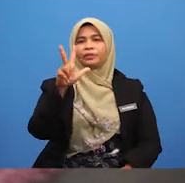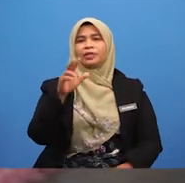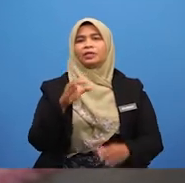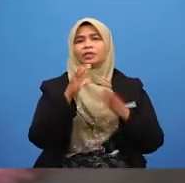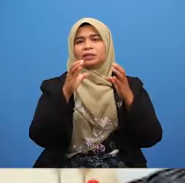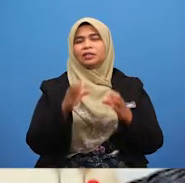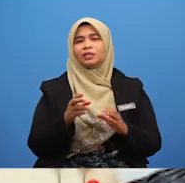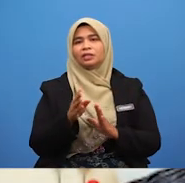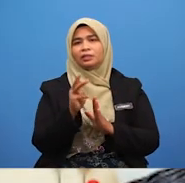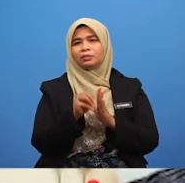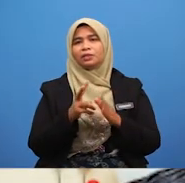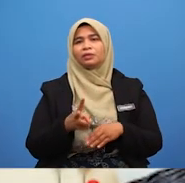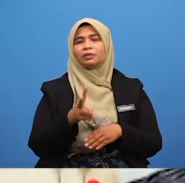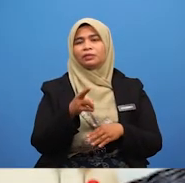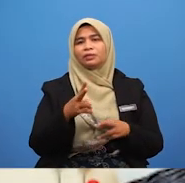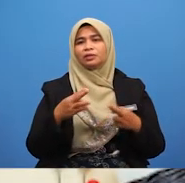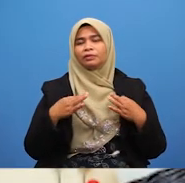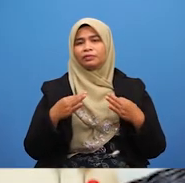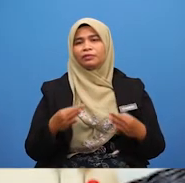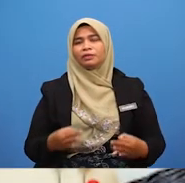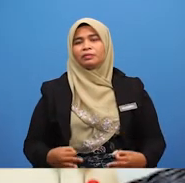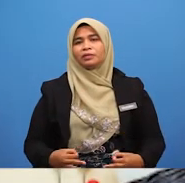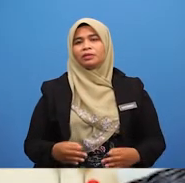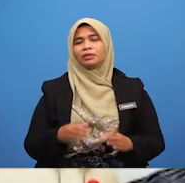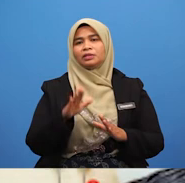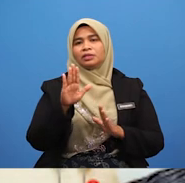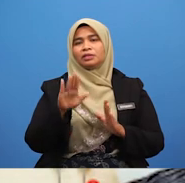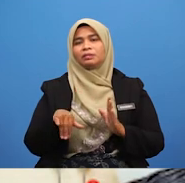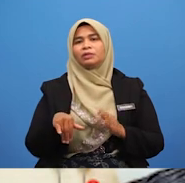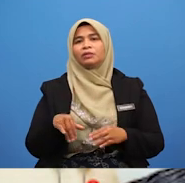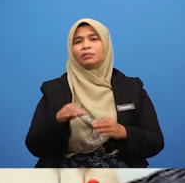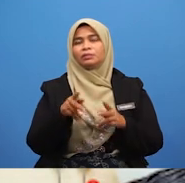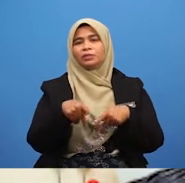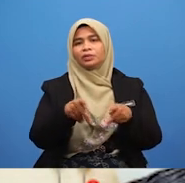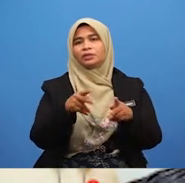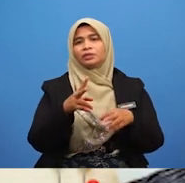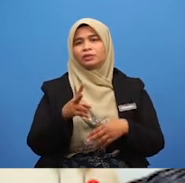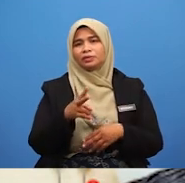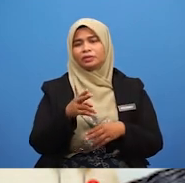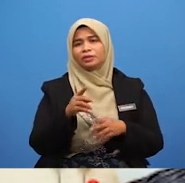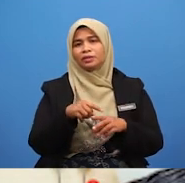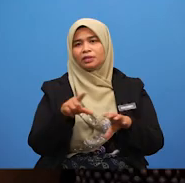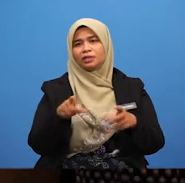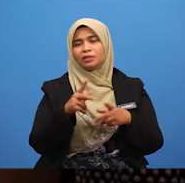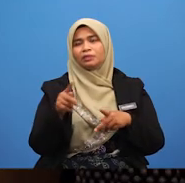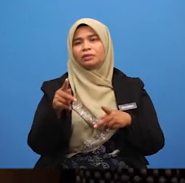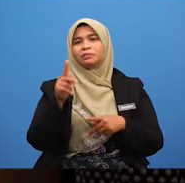Jadi, ira lurus mestilah berada pada kedudukan ira lurus